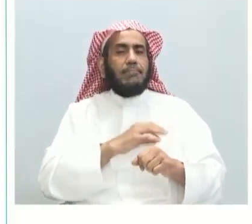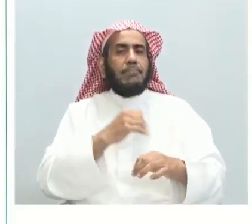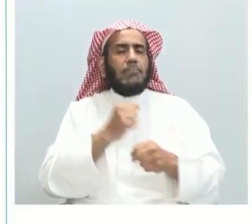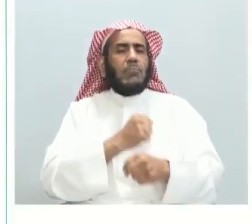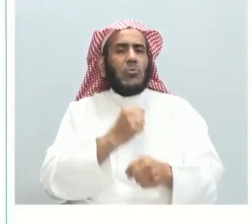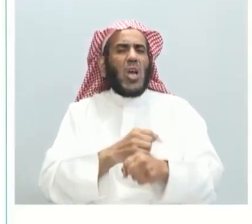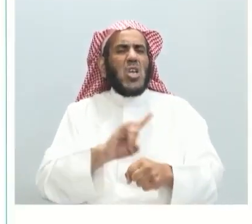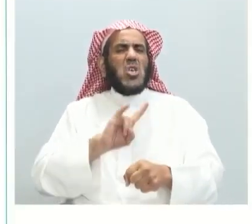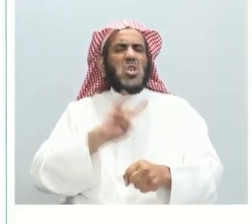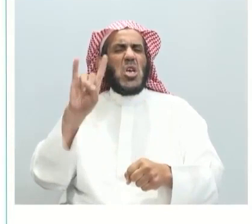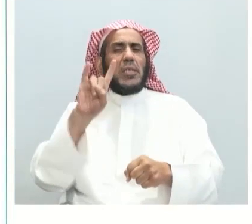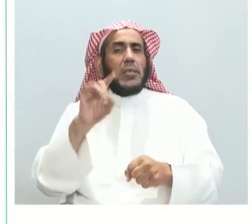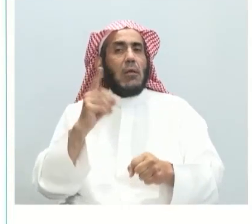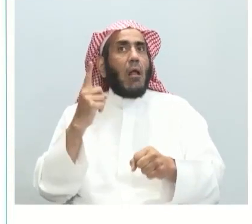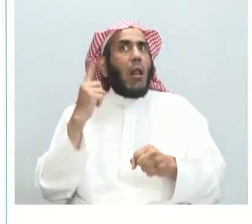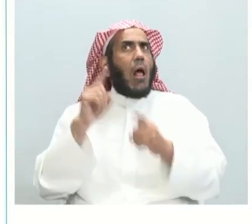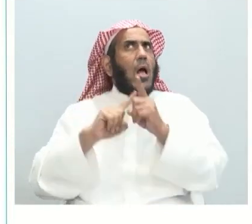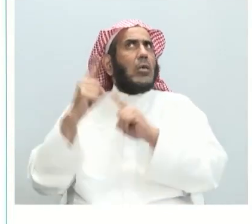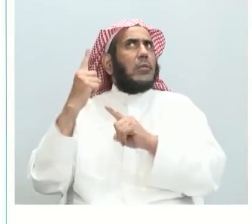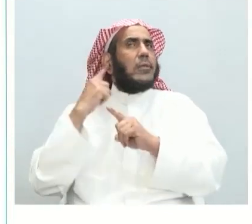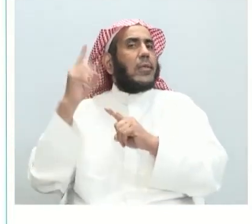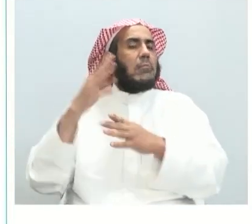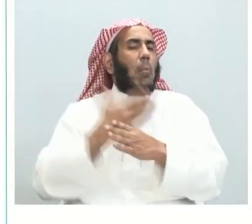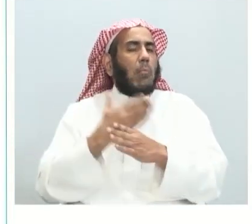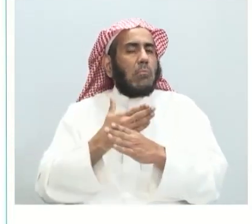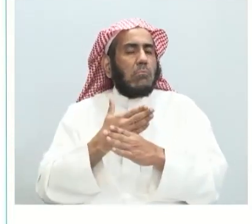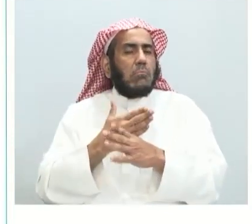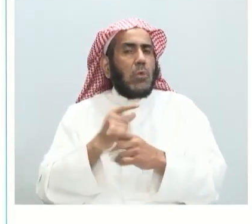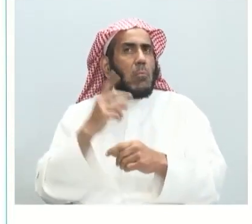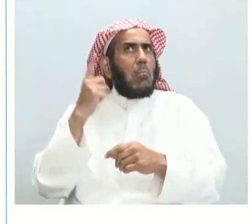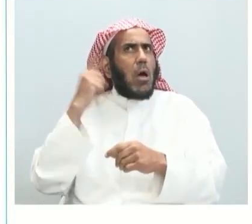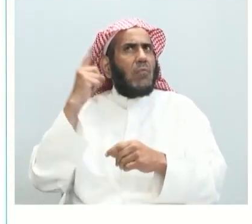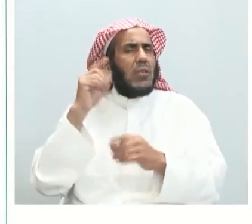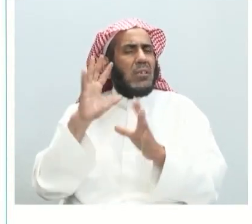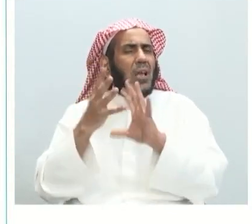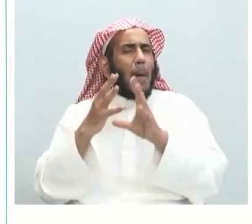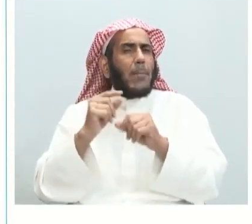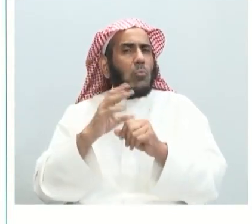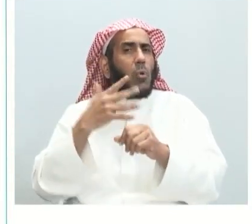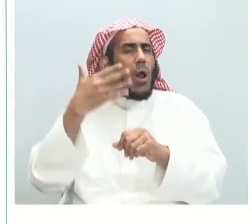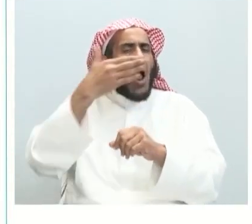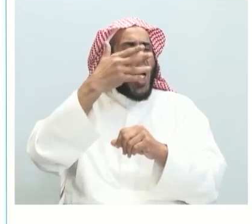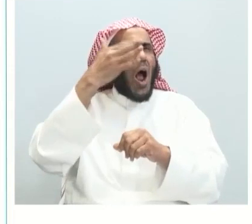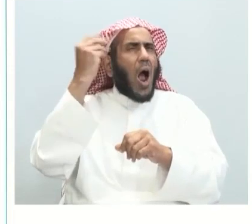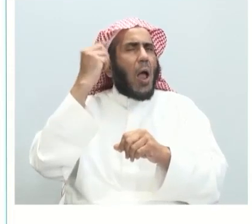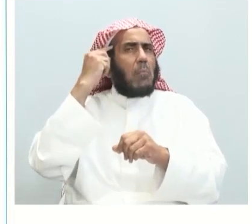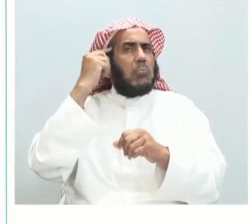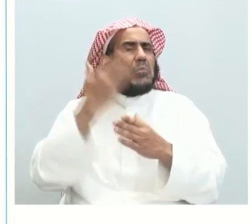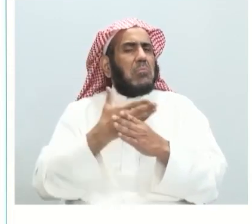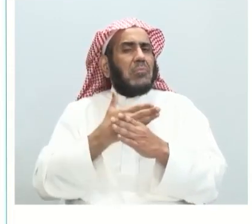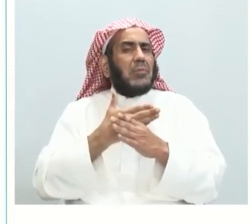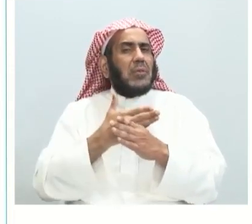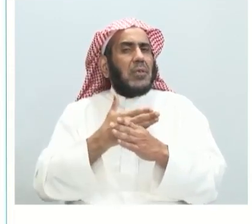الشياطين الى استراق السمع لماذا لمعرفه شيء من امور غائبه لاجل